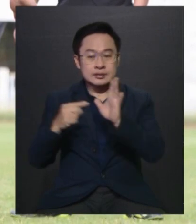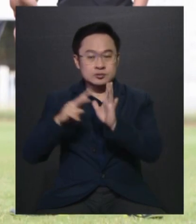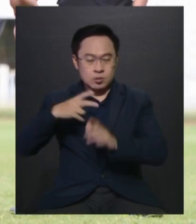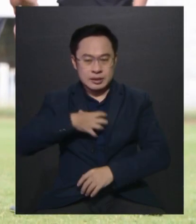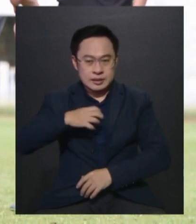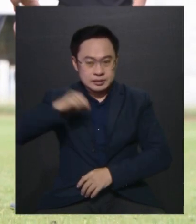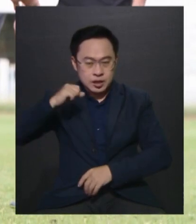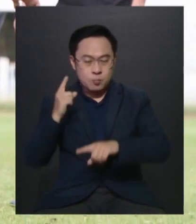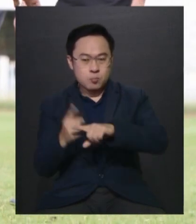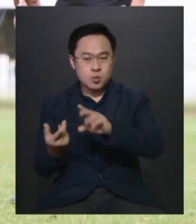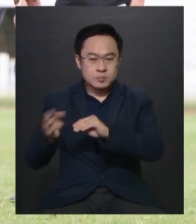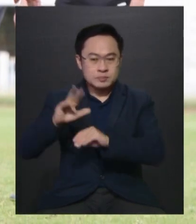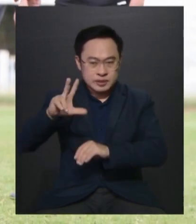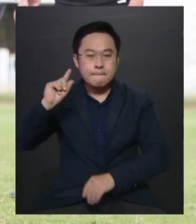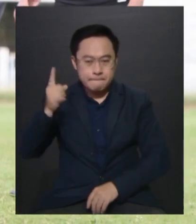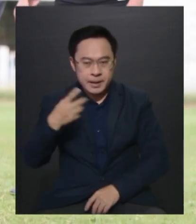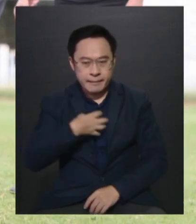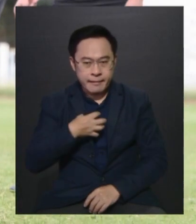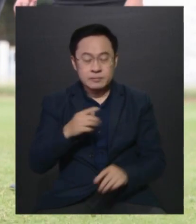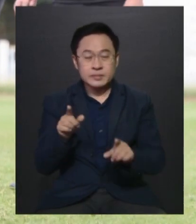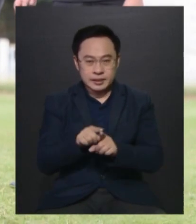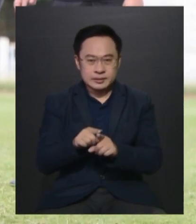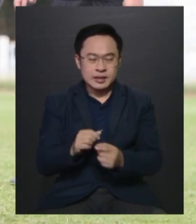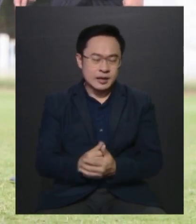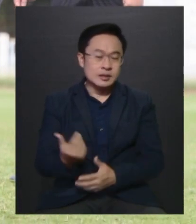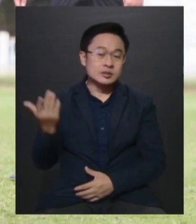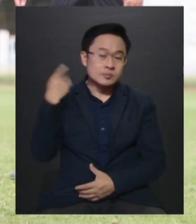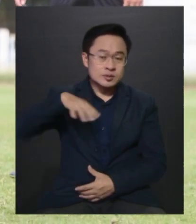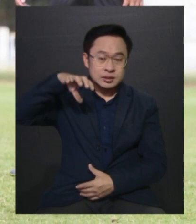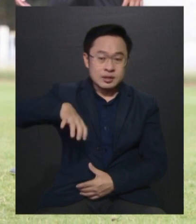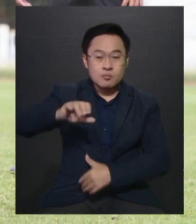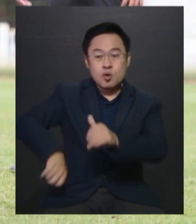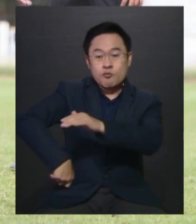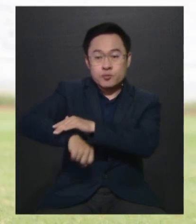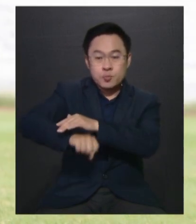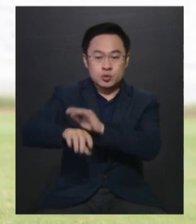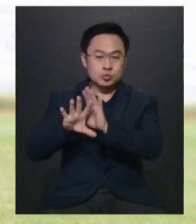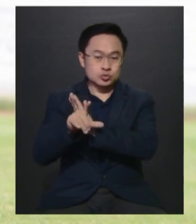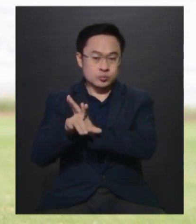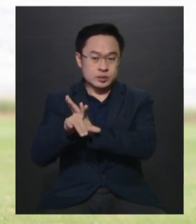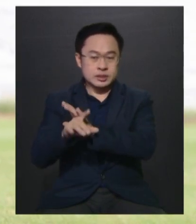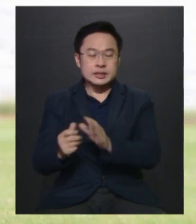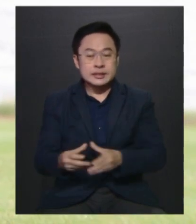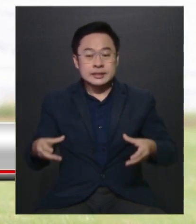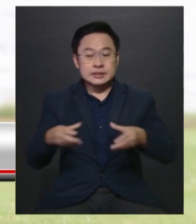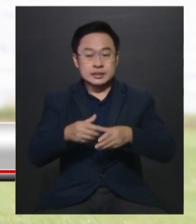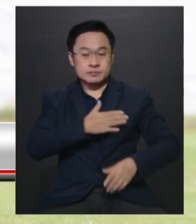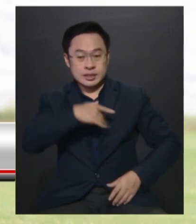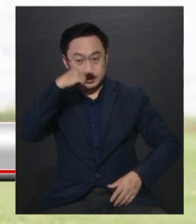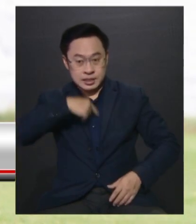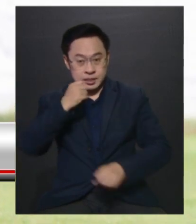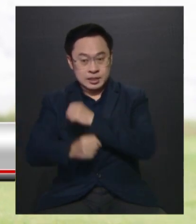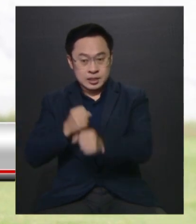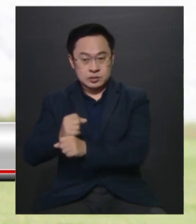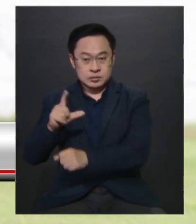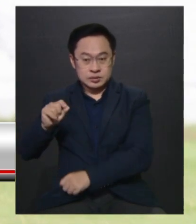เมื่อวานที่ผ่านมาครับณสนามในมหาวิทยาลัยการกีฬาแห่งชาติวิทยาเขตชลบุรีนะครับทีมฟุตบอลชายทีมชาติไทยชุดอายุไม่เกิน23ปีนะครับก็ลงฝึกซ้อมครั้งสุดท้